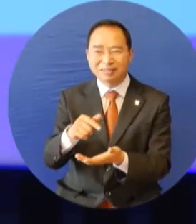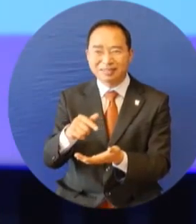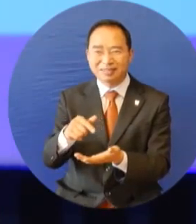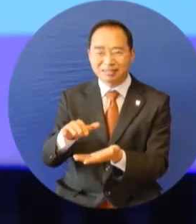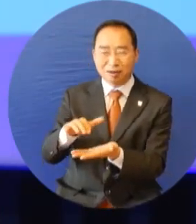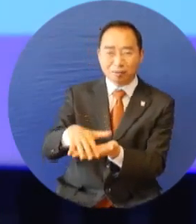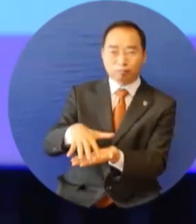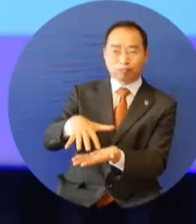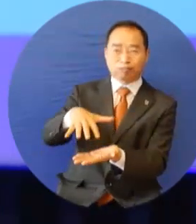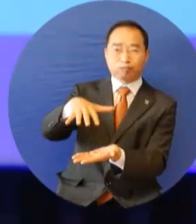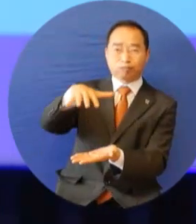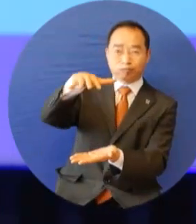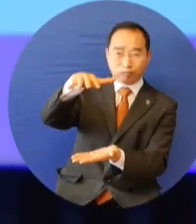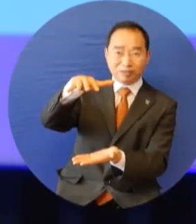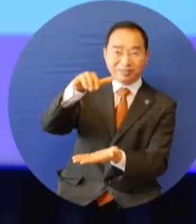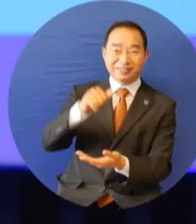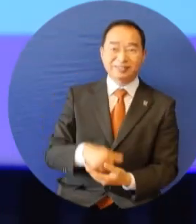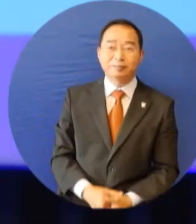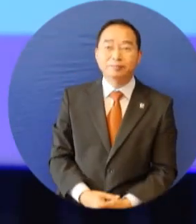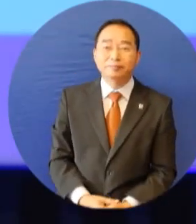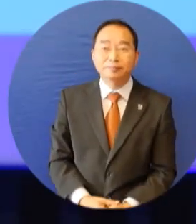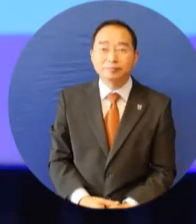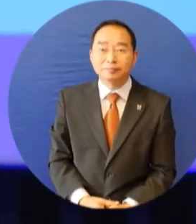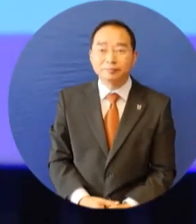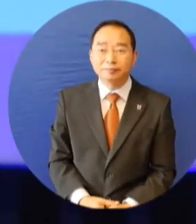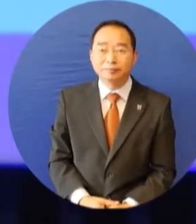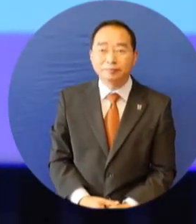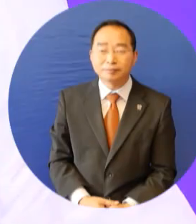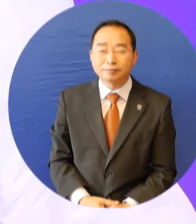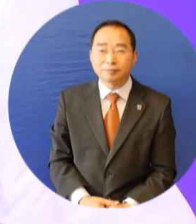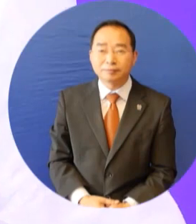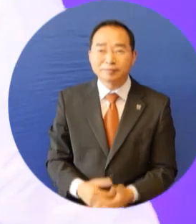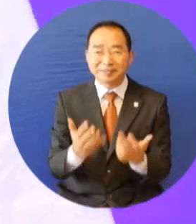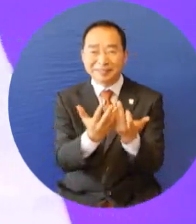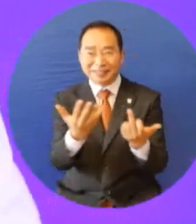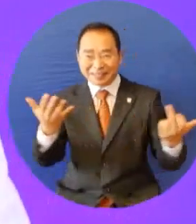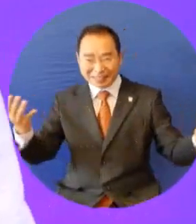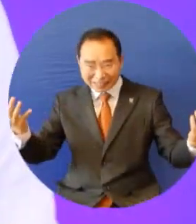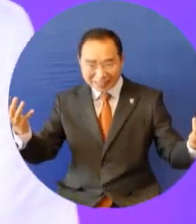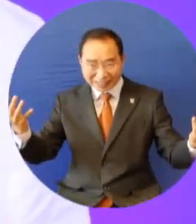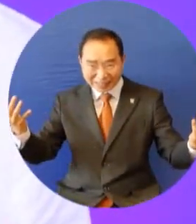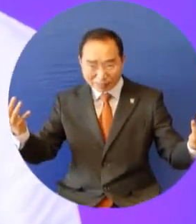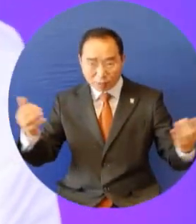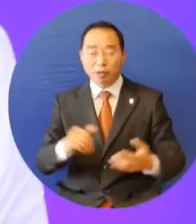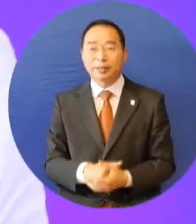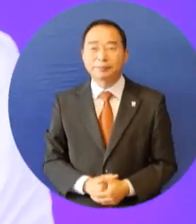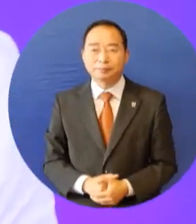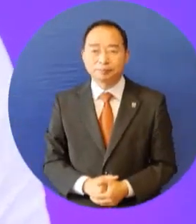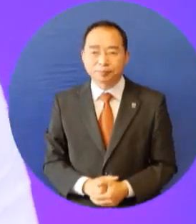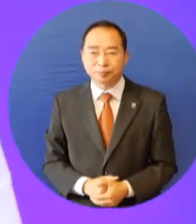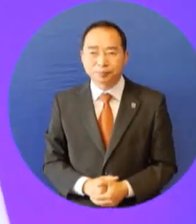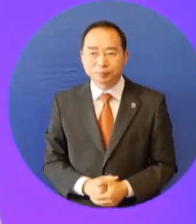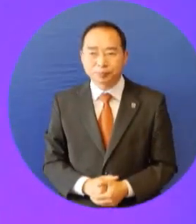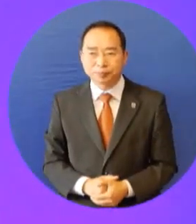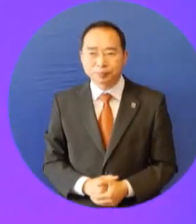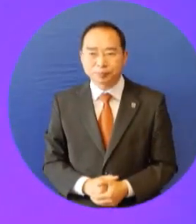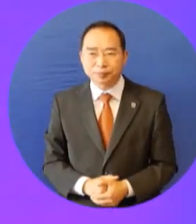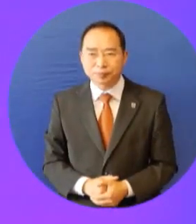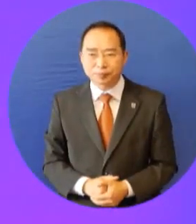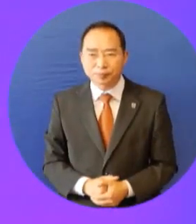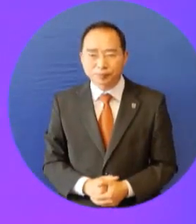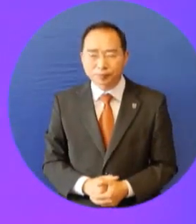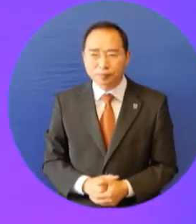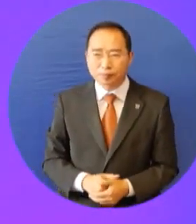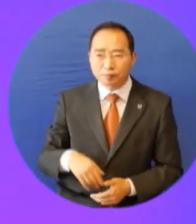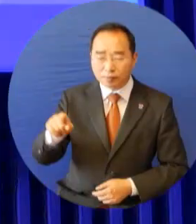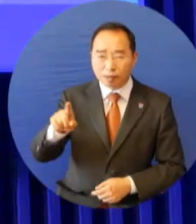거는 좀 나무처럼, 고목처럼 해서. 이게 메시지예요. 그 평온에, 이 갯벌에. 갯벌이